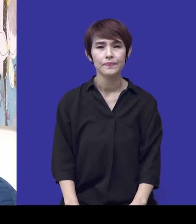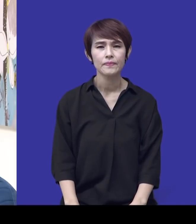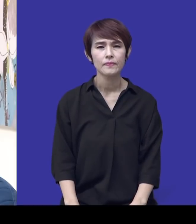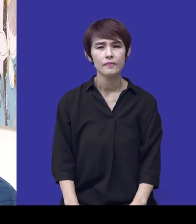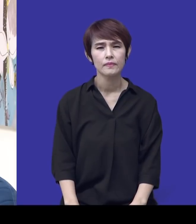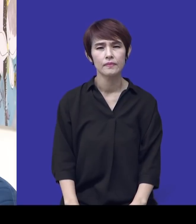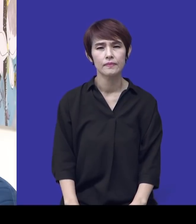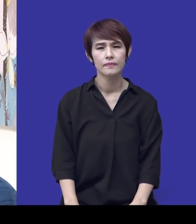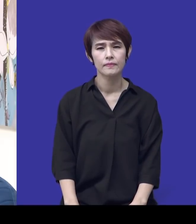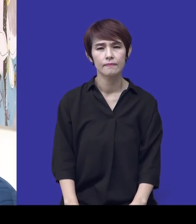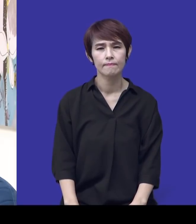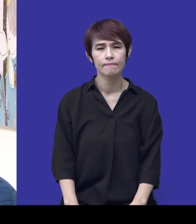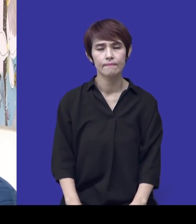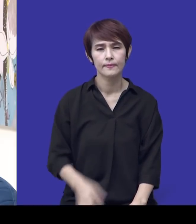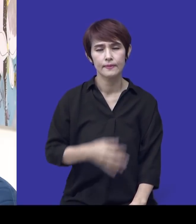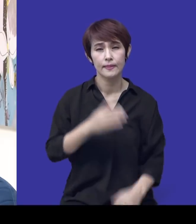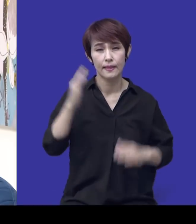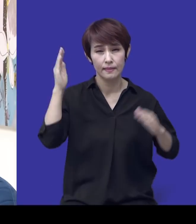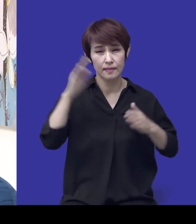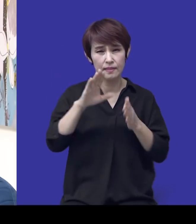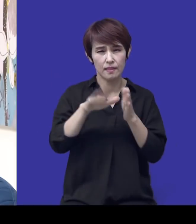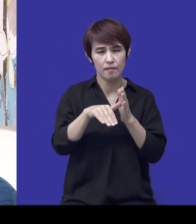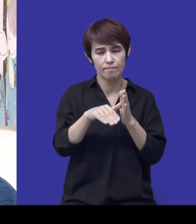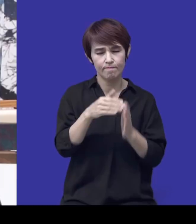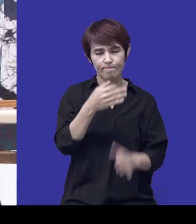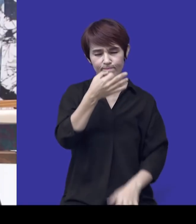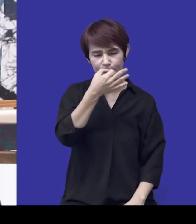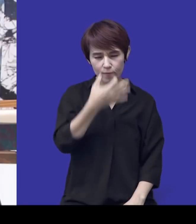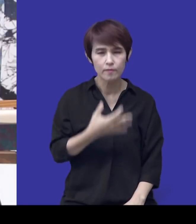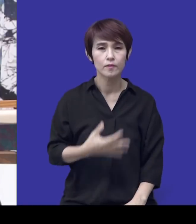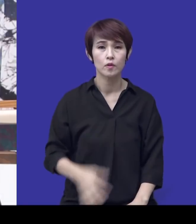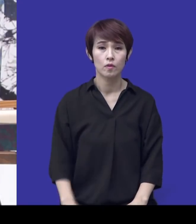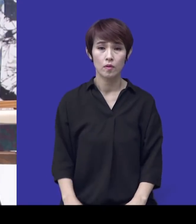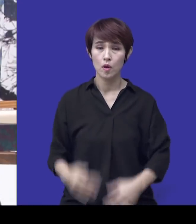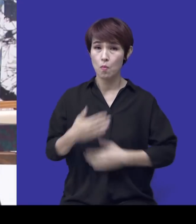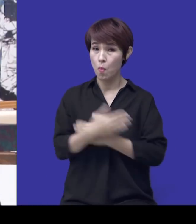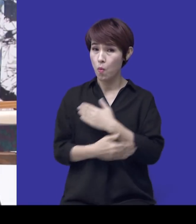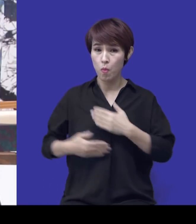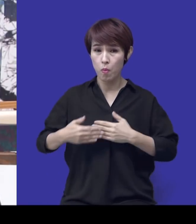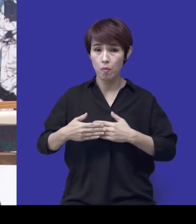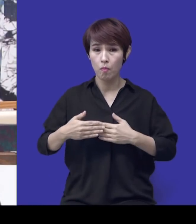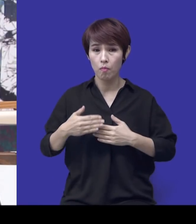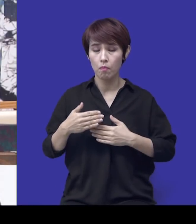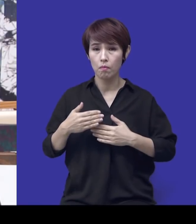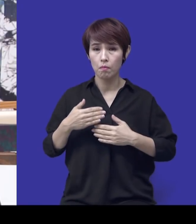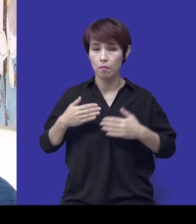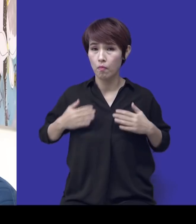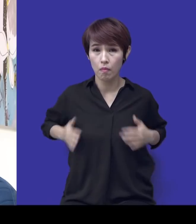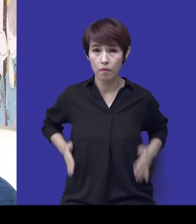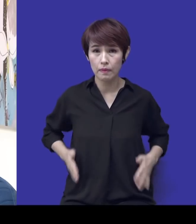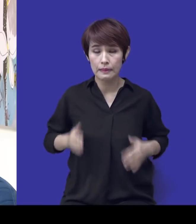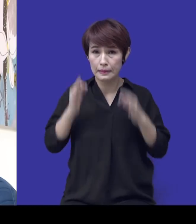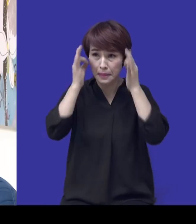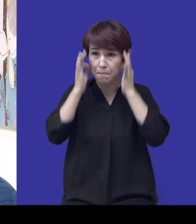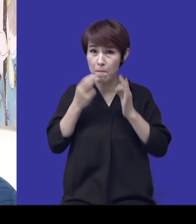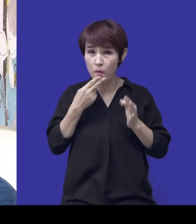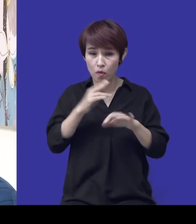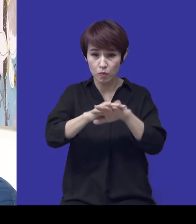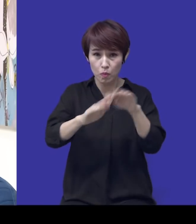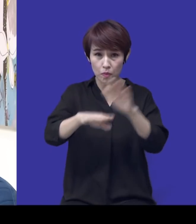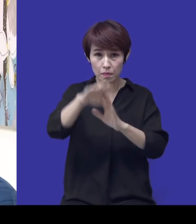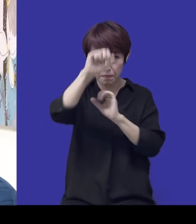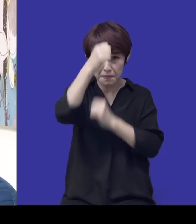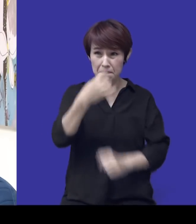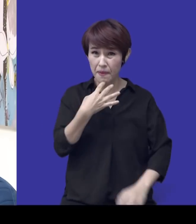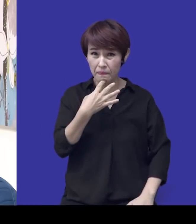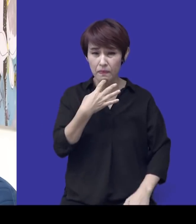많이 힘든 학창 시절을 좀 보냈었던 것 같아요. 몸에서는 그럼 땀이 안 나고 여기 손에서만 나는 거, 손발에서. 손과 발. 네, 그래서 수족 다한증이라고